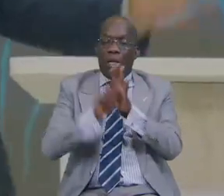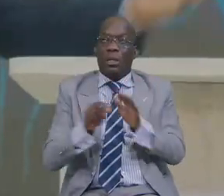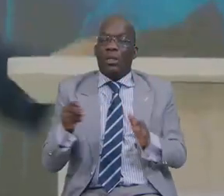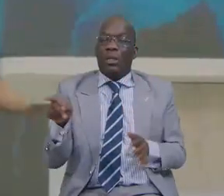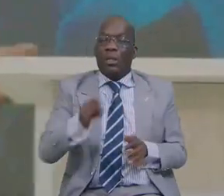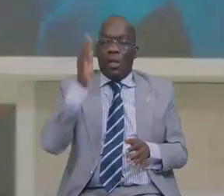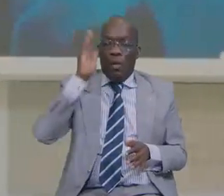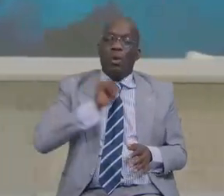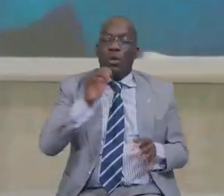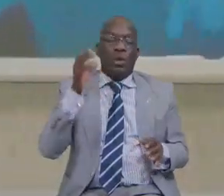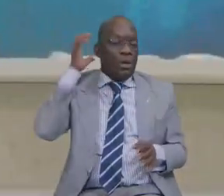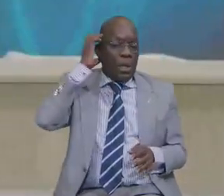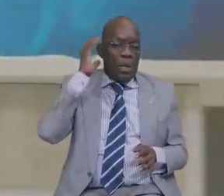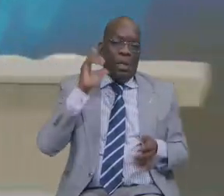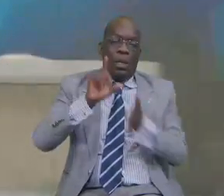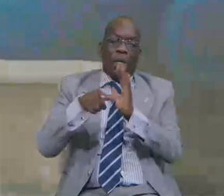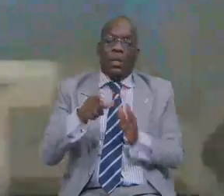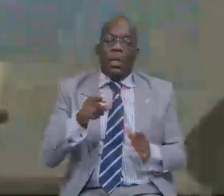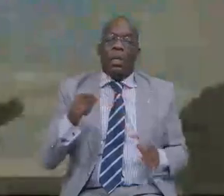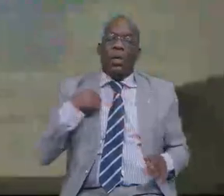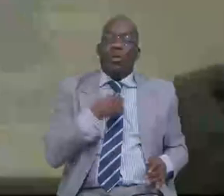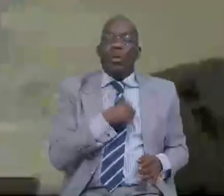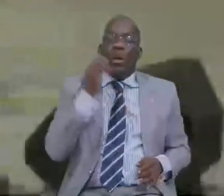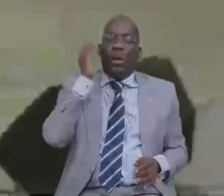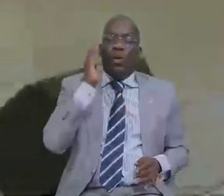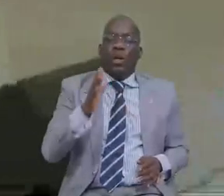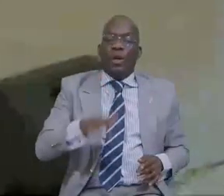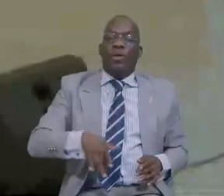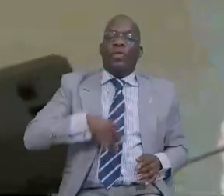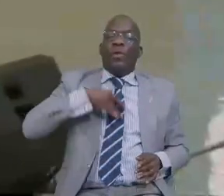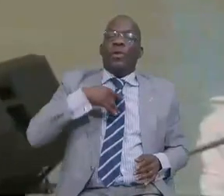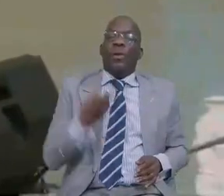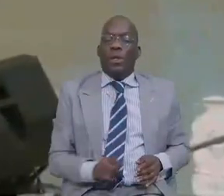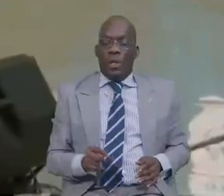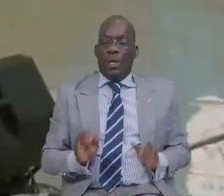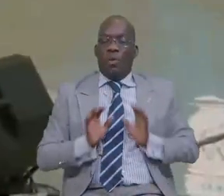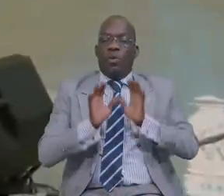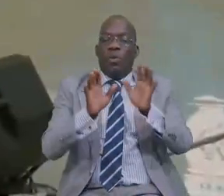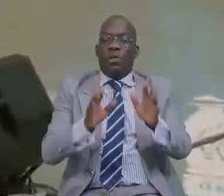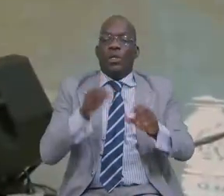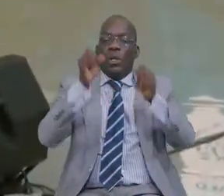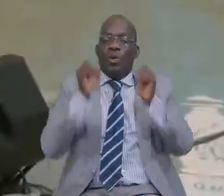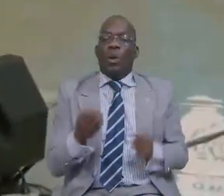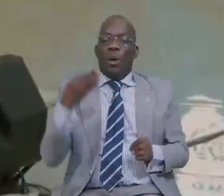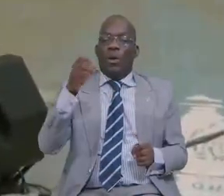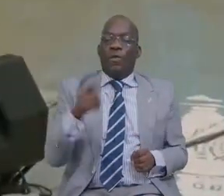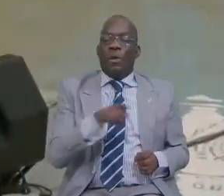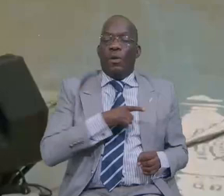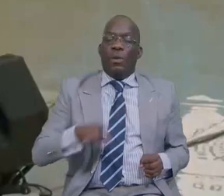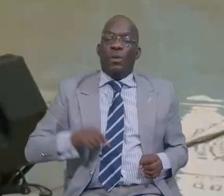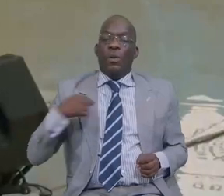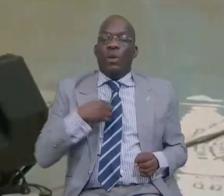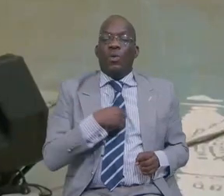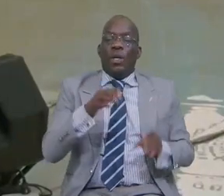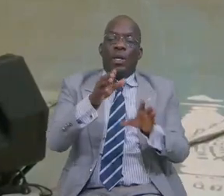Et ils ne vont pas écouter. Et finalement, nous sentons donc la puissance contraignante du Seigneur. Et nous